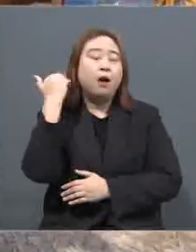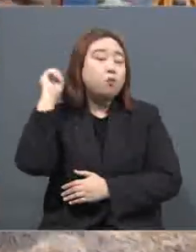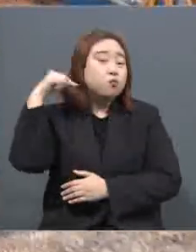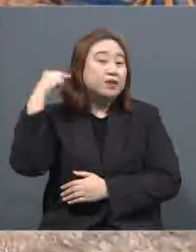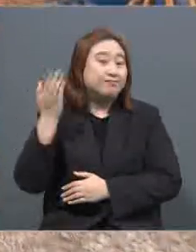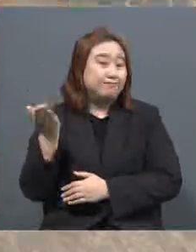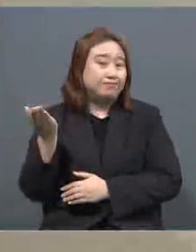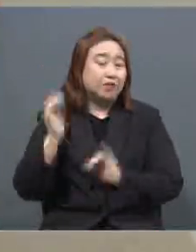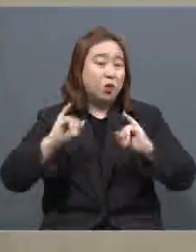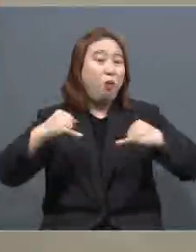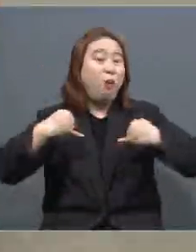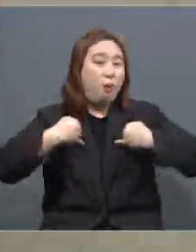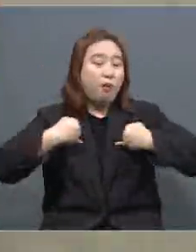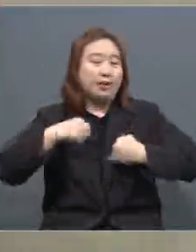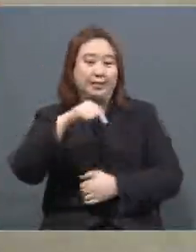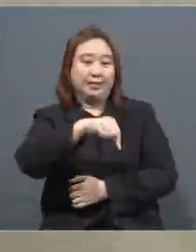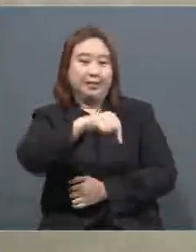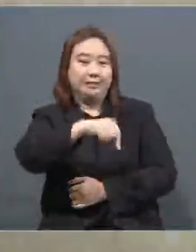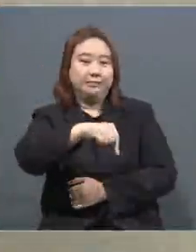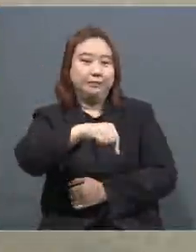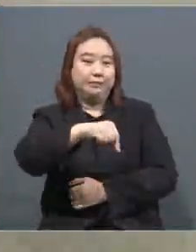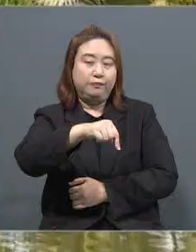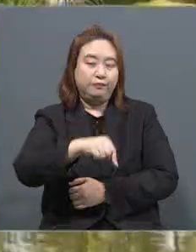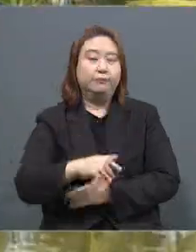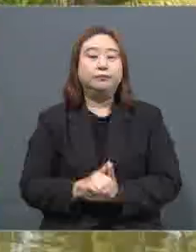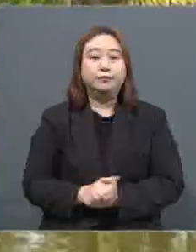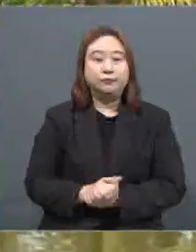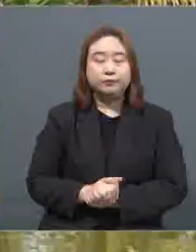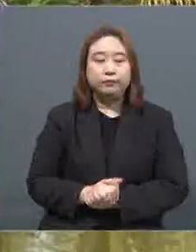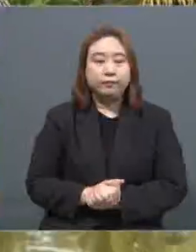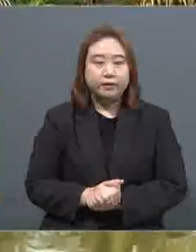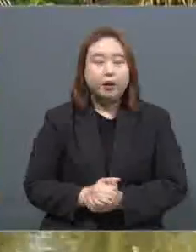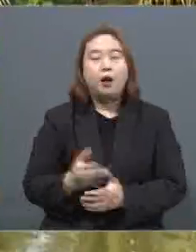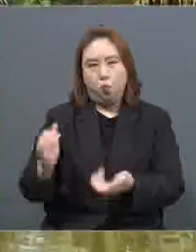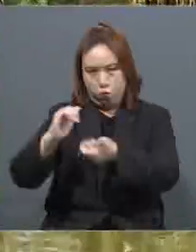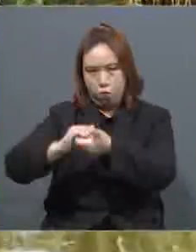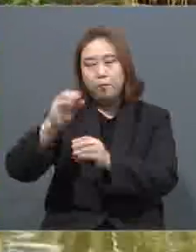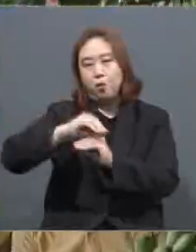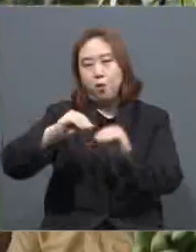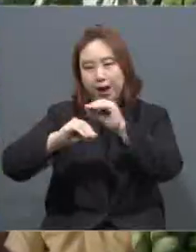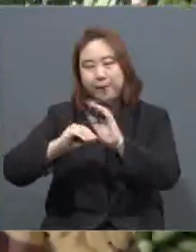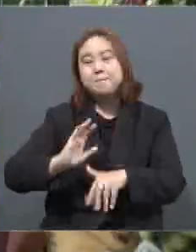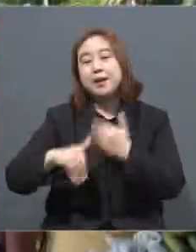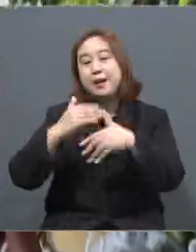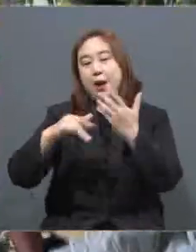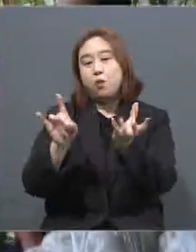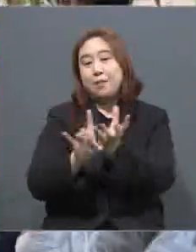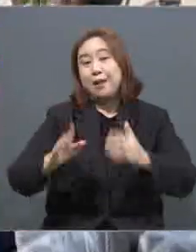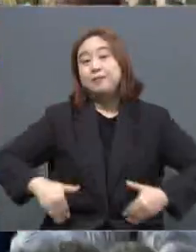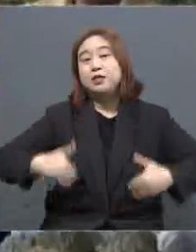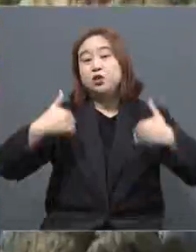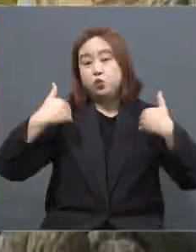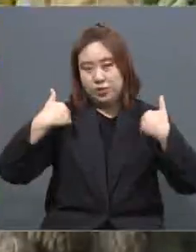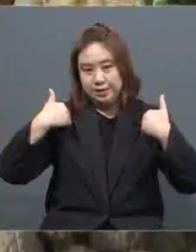ำจันทร์เจ้าของแปลงโคกหนองนาอารยเกษตรบ้านหนองแหวนเข้าร่วมโครงการพัฒนาคุณภาพชีวิตตามหลักทฤษ